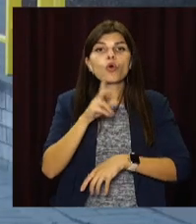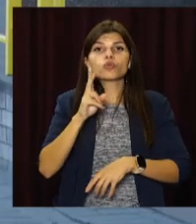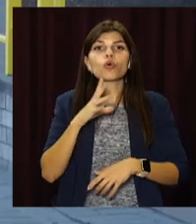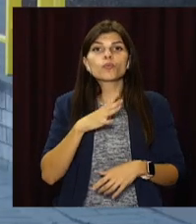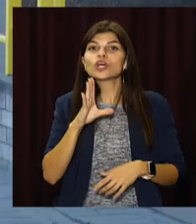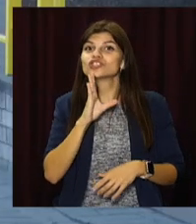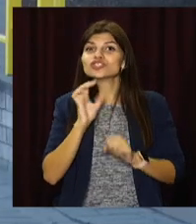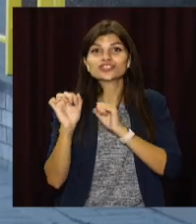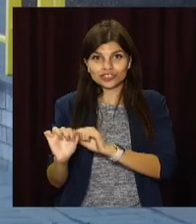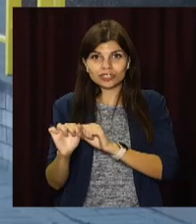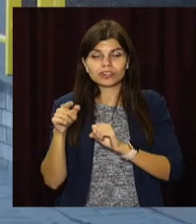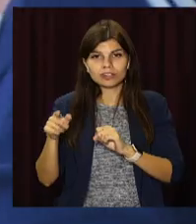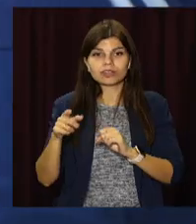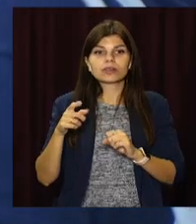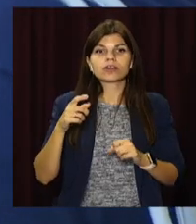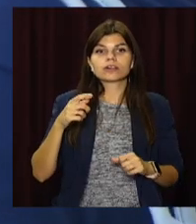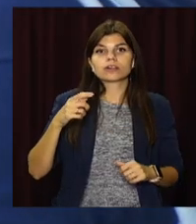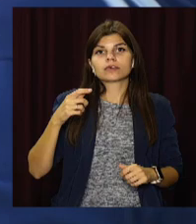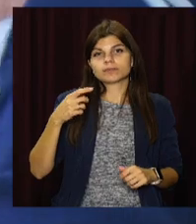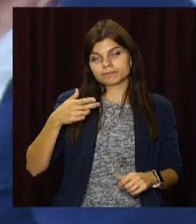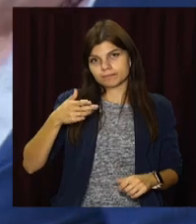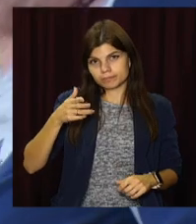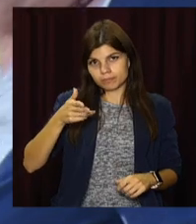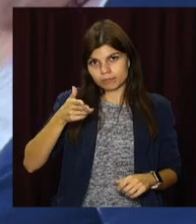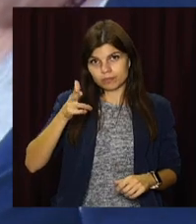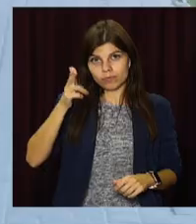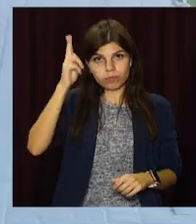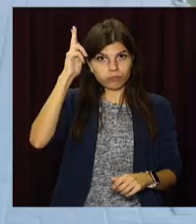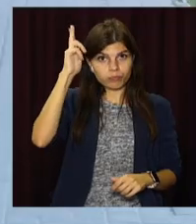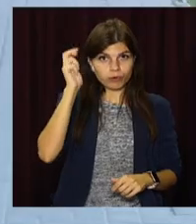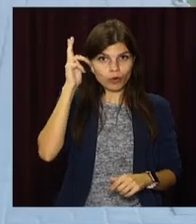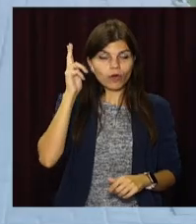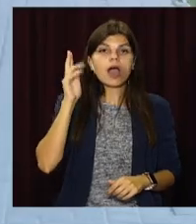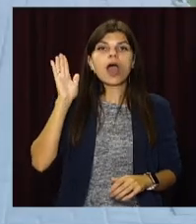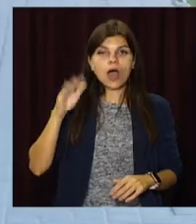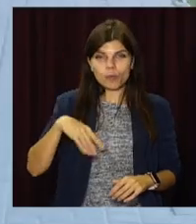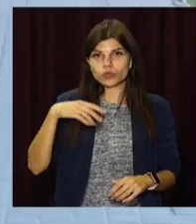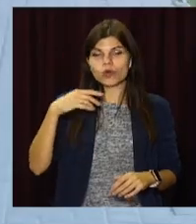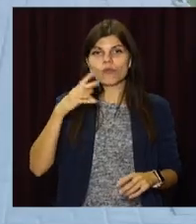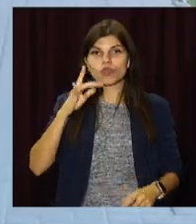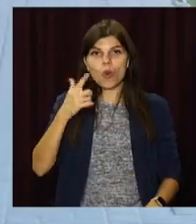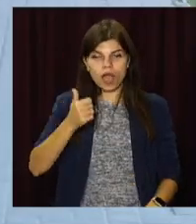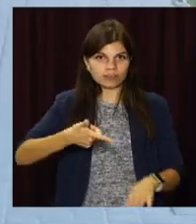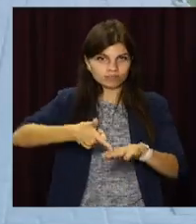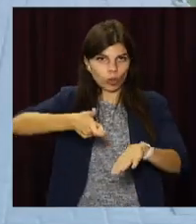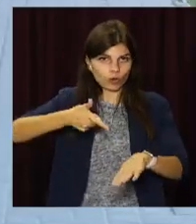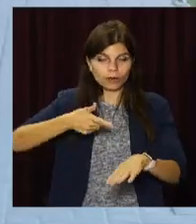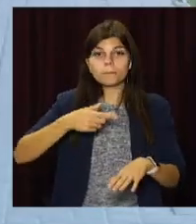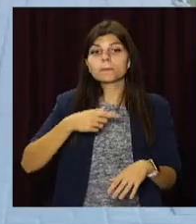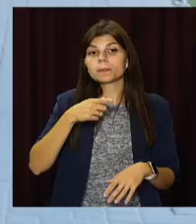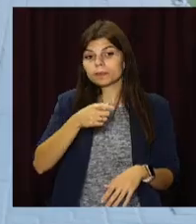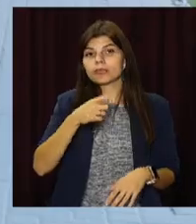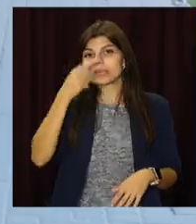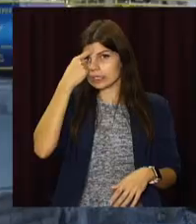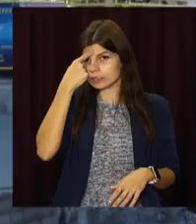на боці жінки, витягнув лобер і вистрілив спочатку вгору, а потім в ногу і голову супротивника. У постраждалого синець